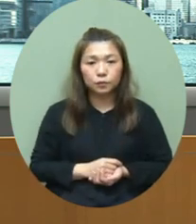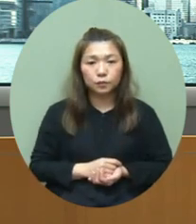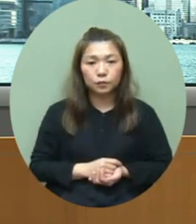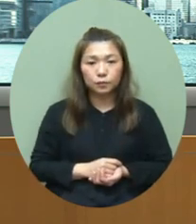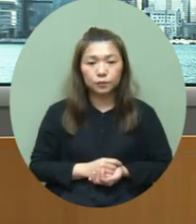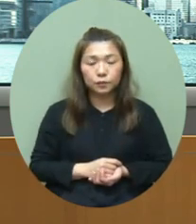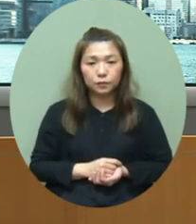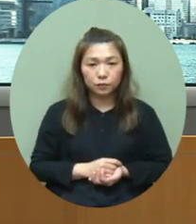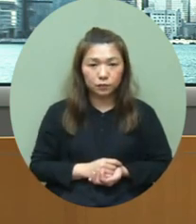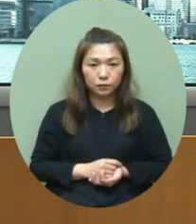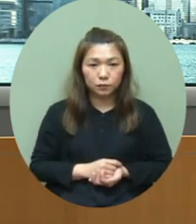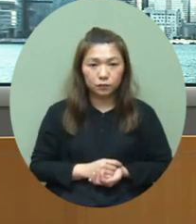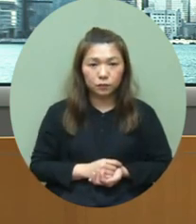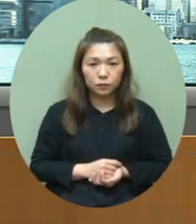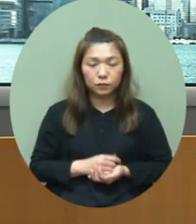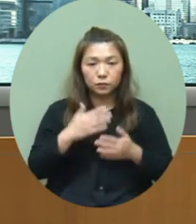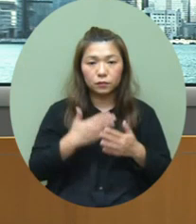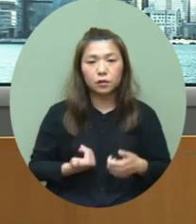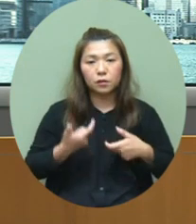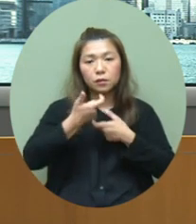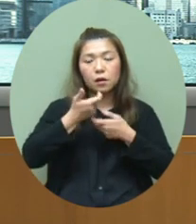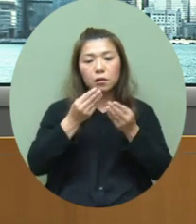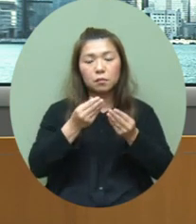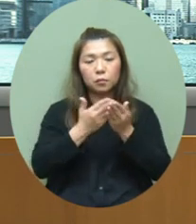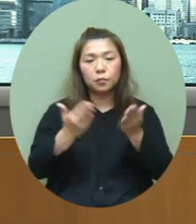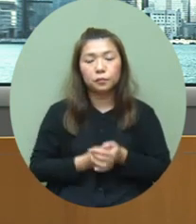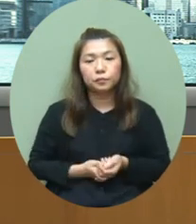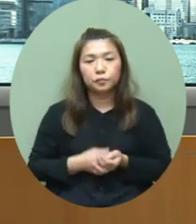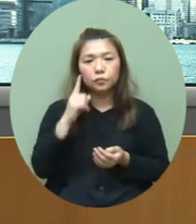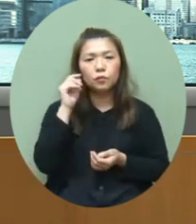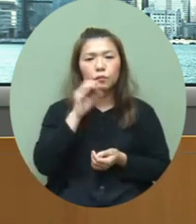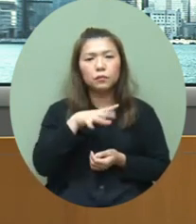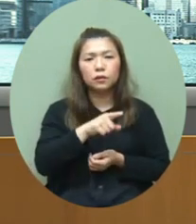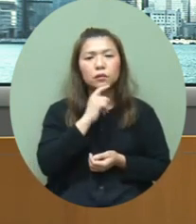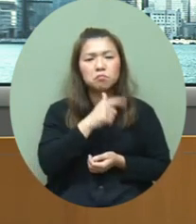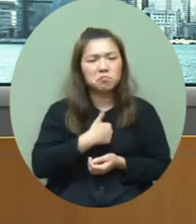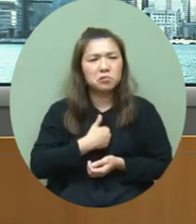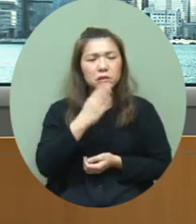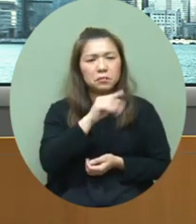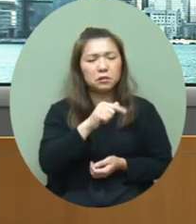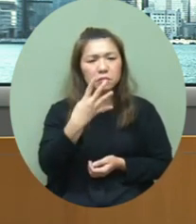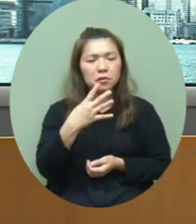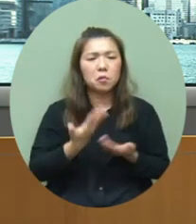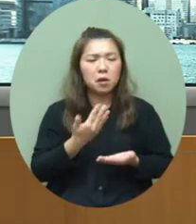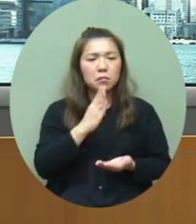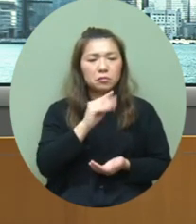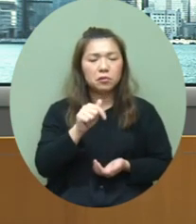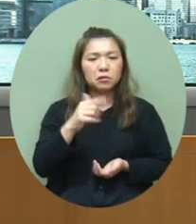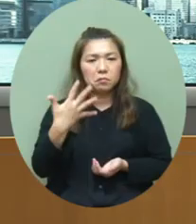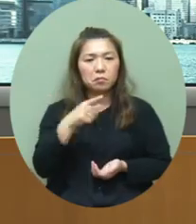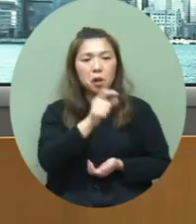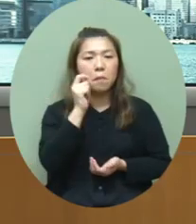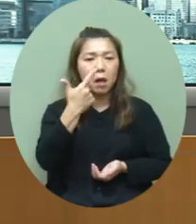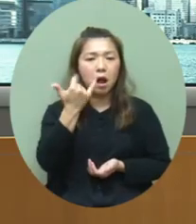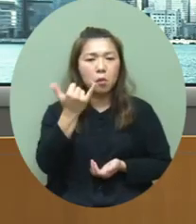位。 你好啊，經濟部啊，想詢問一下嗰個二 BA.4 或5咧，即係86歲